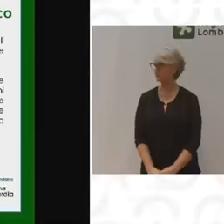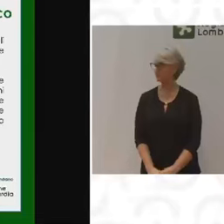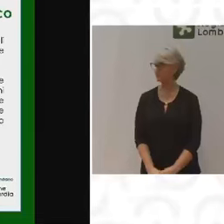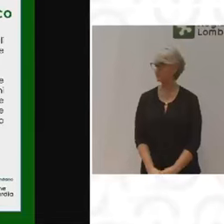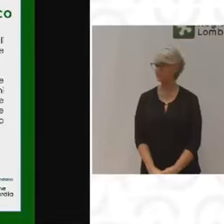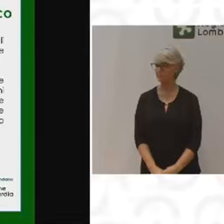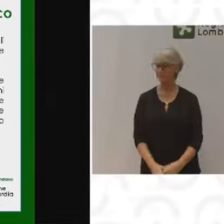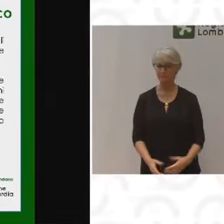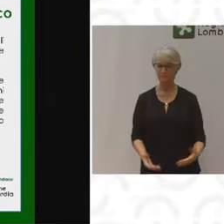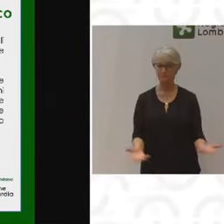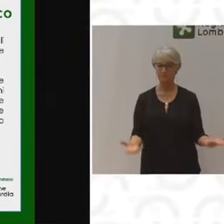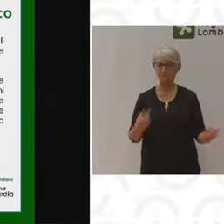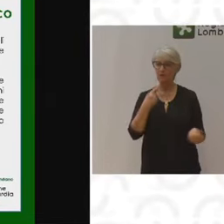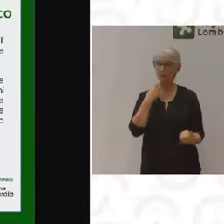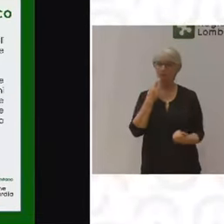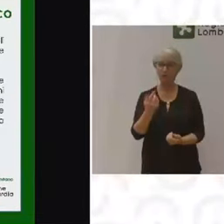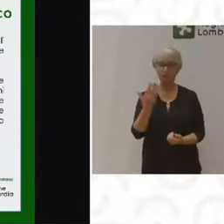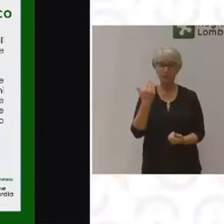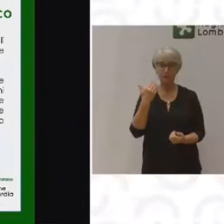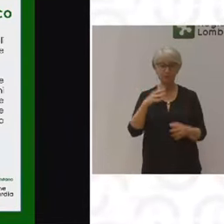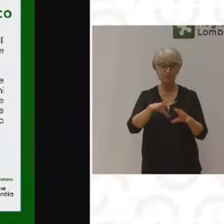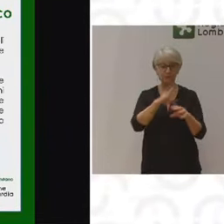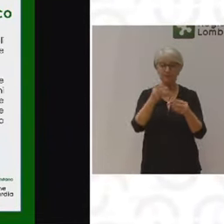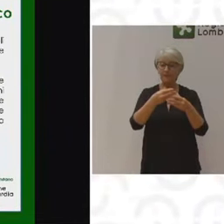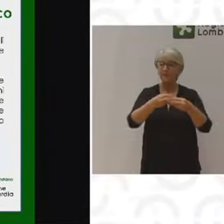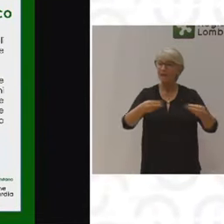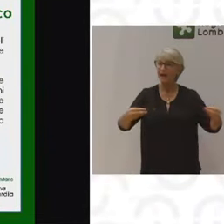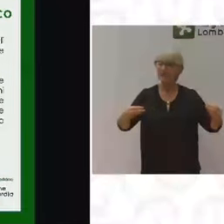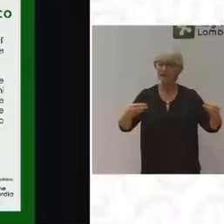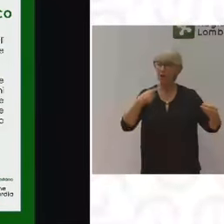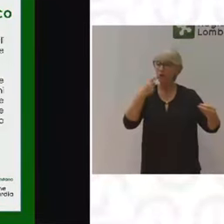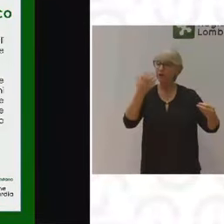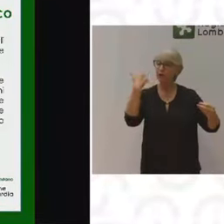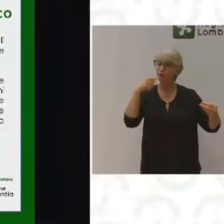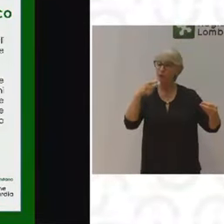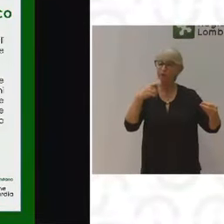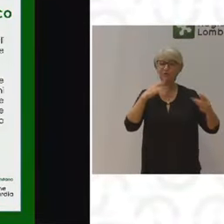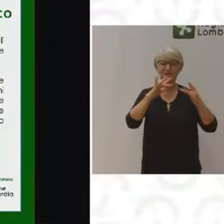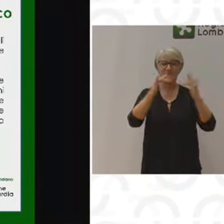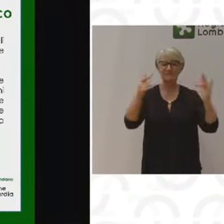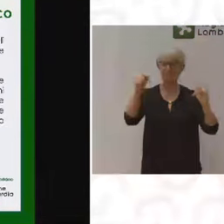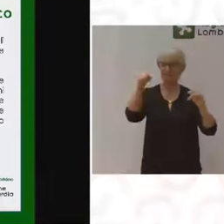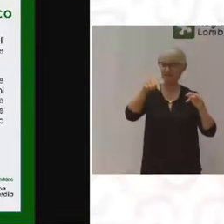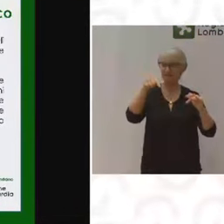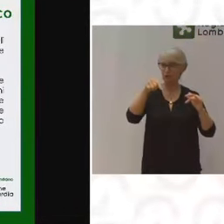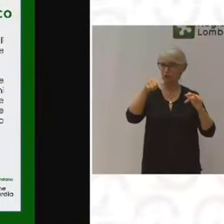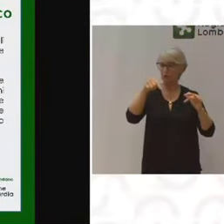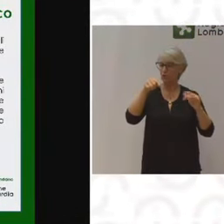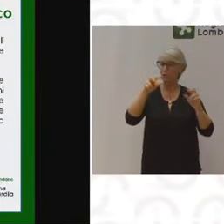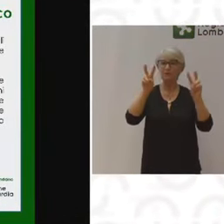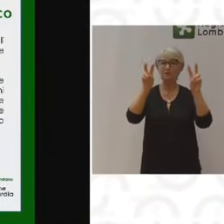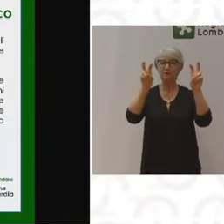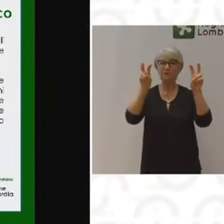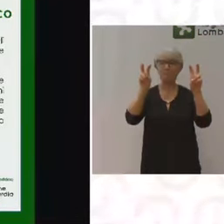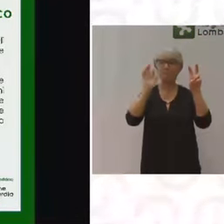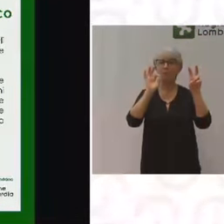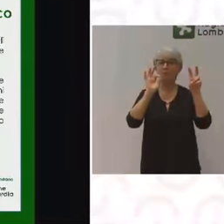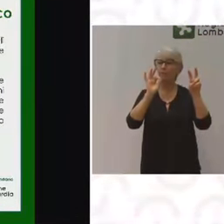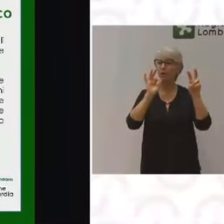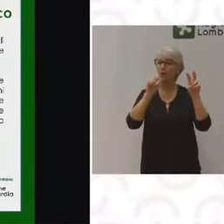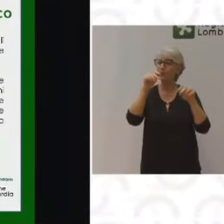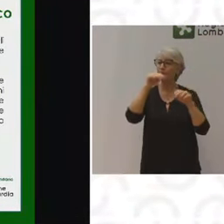Come dicevo prima, tutti questi materiali li trovate sul sito, sulla sezione tematica dedicata